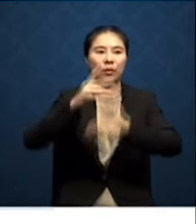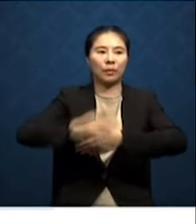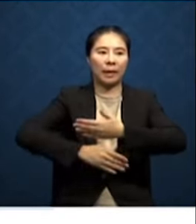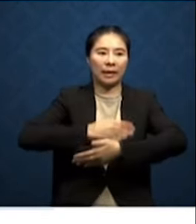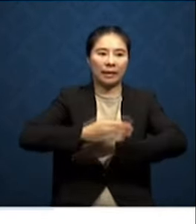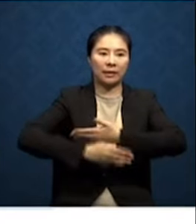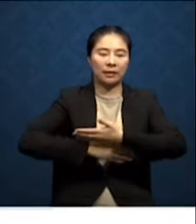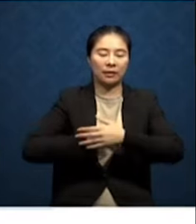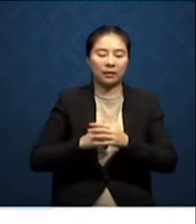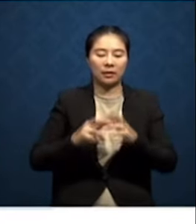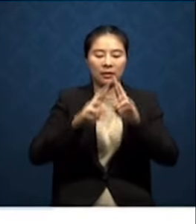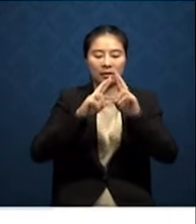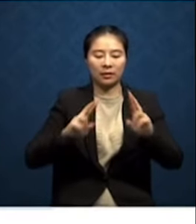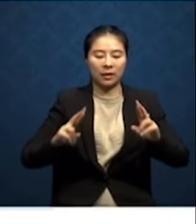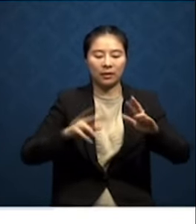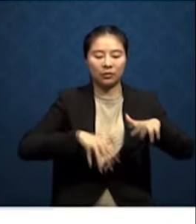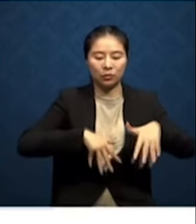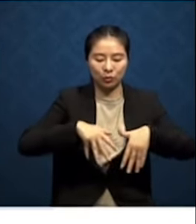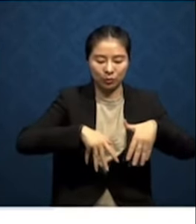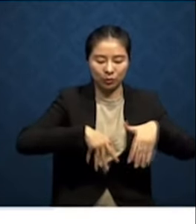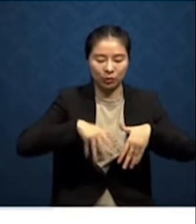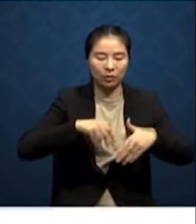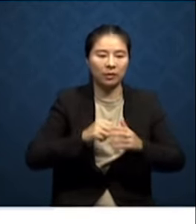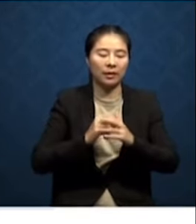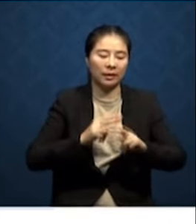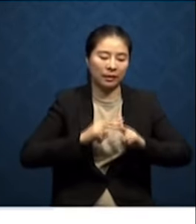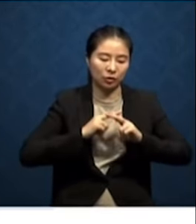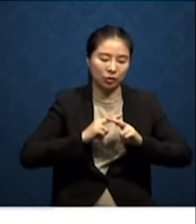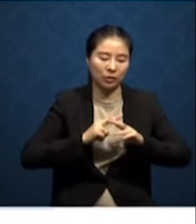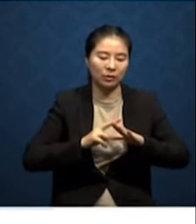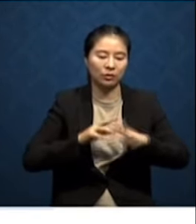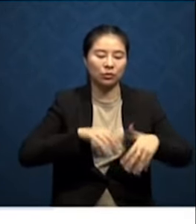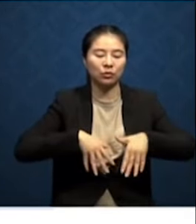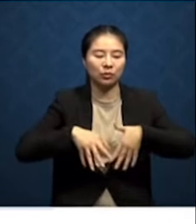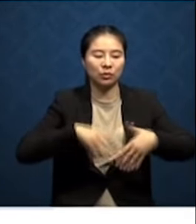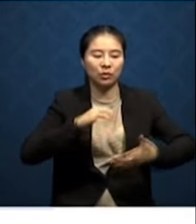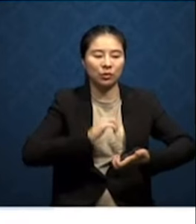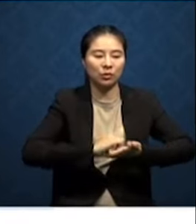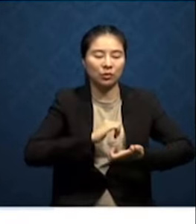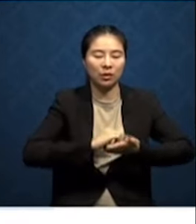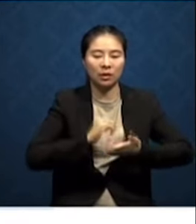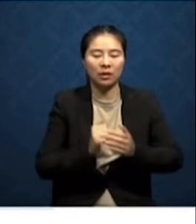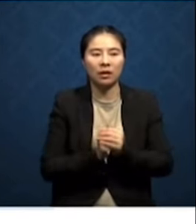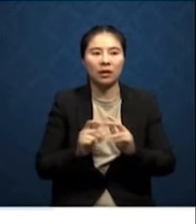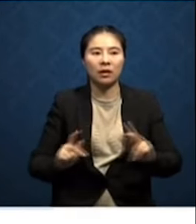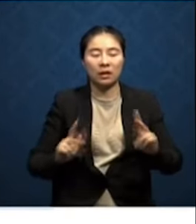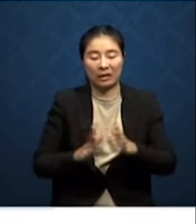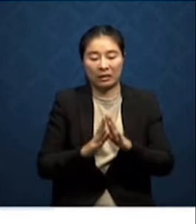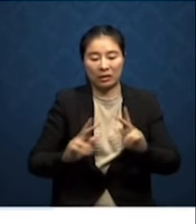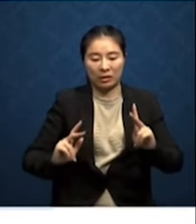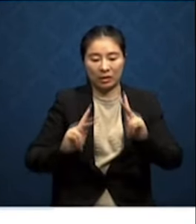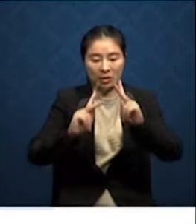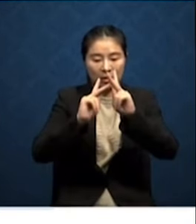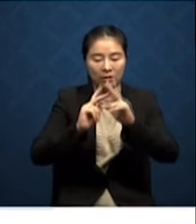ค้าวิสาหกิจชุมชนอีกเกือบแสนล้านที่อยู่กับกระทรวงเกษตรกลุ่มสหกรณ์การเกษตรต่างๆที่